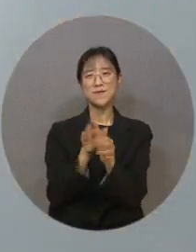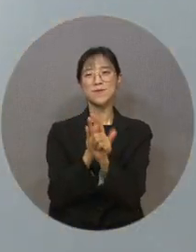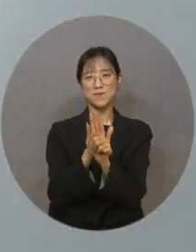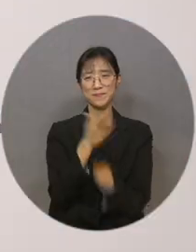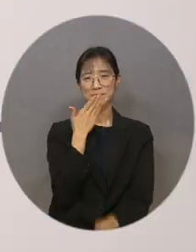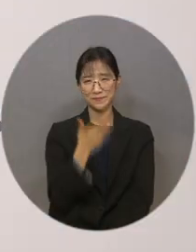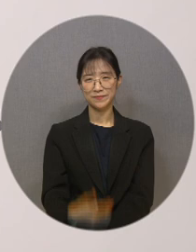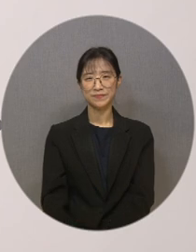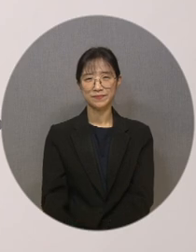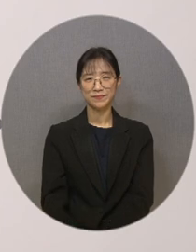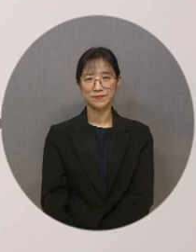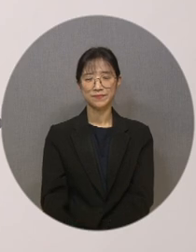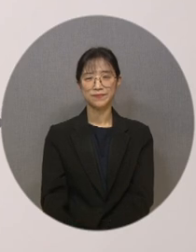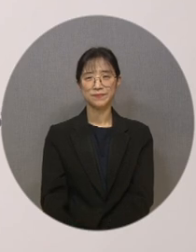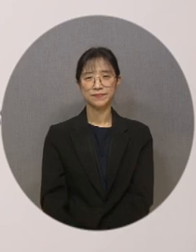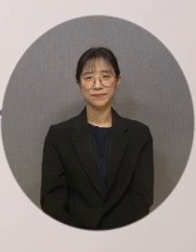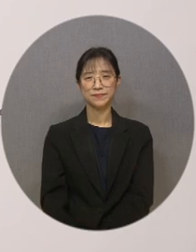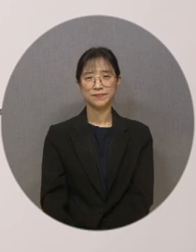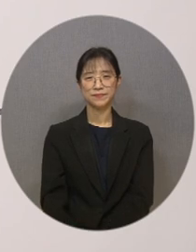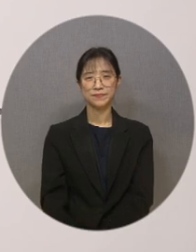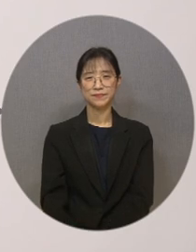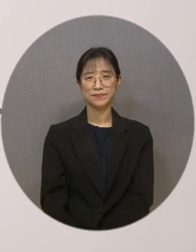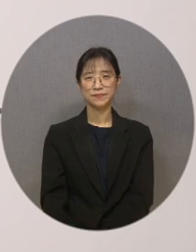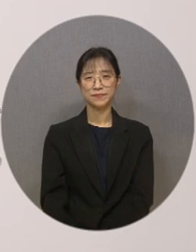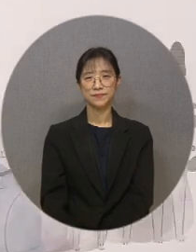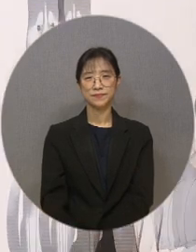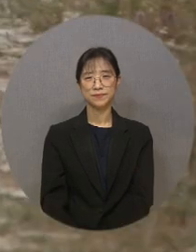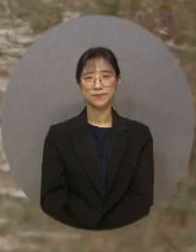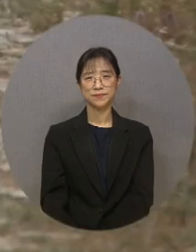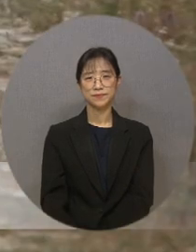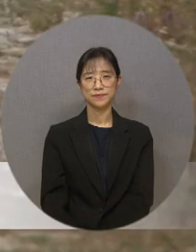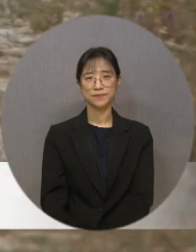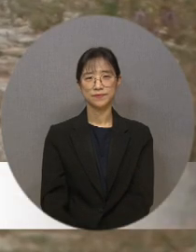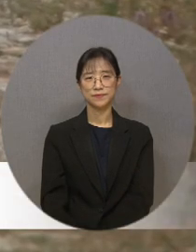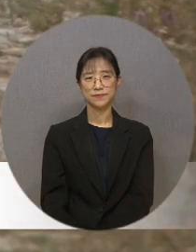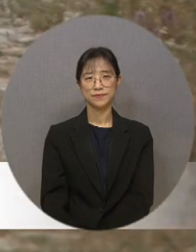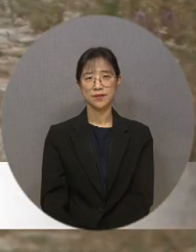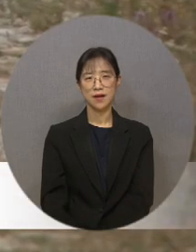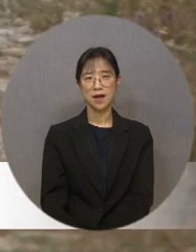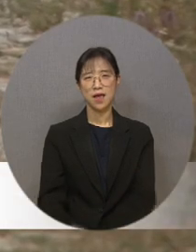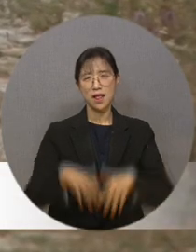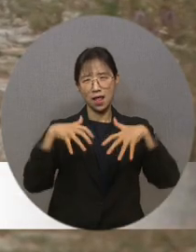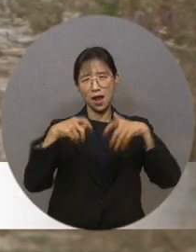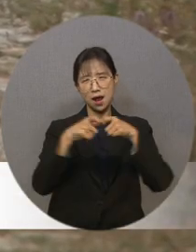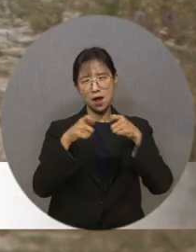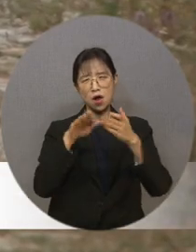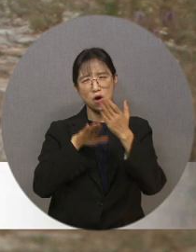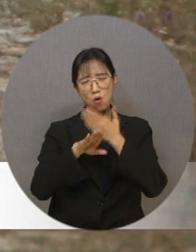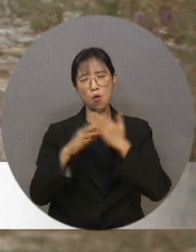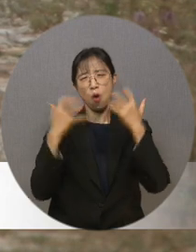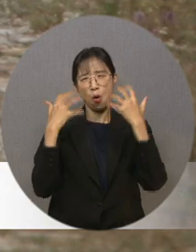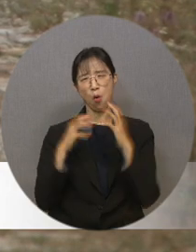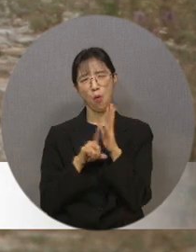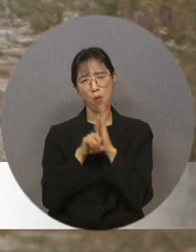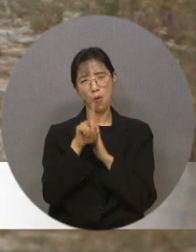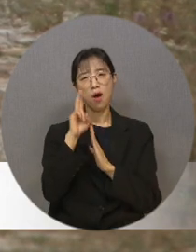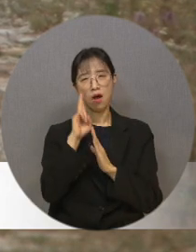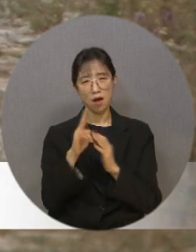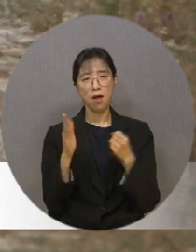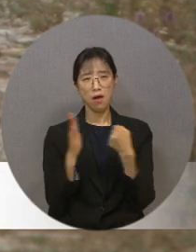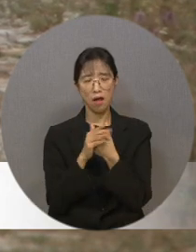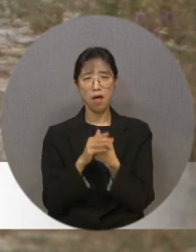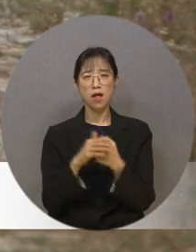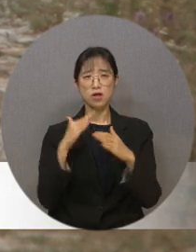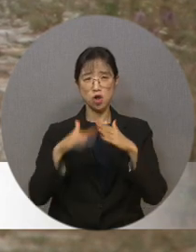기대됩니다. 복지TV 뉴스 정은현입니다. 장마 이후 찾아온 폭염으로 인해 전남 지역은 낮 최고